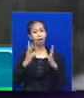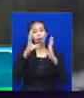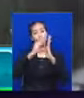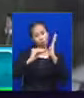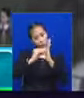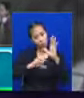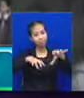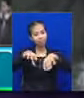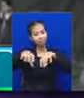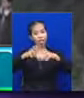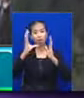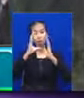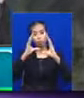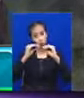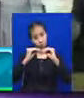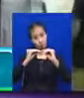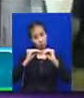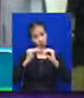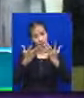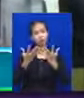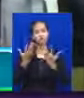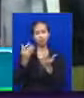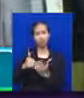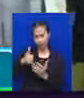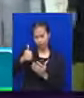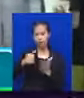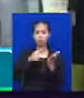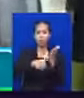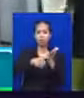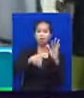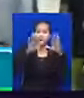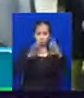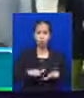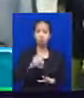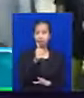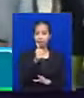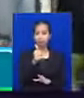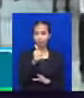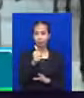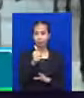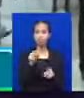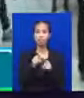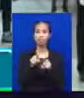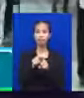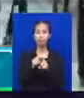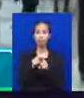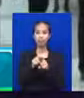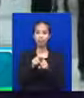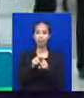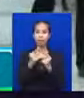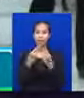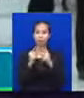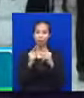านะครับอบรมสัมมนาในประเทศก็ไปหักค่าใช้จ่ายได้นะครับไปหักค่าใช้จ่ายได้2เท่านะครับก็ไม่เ